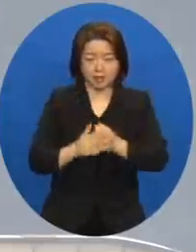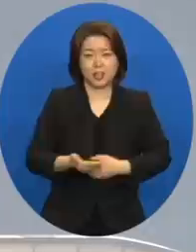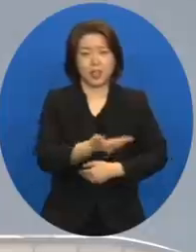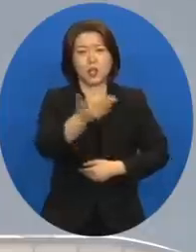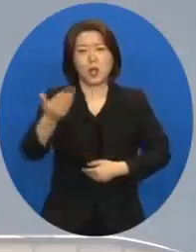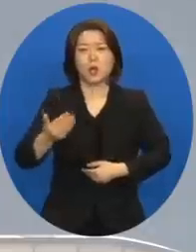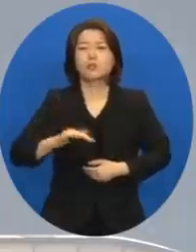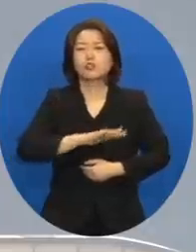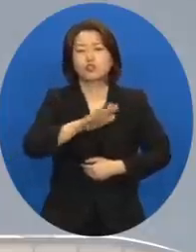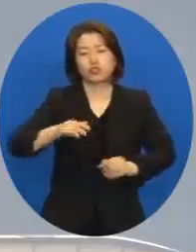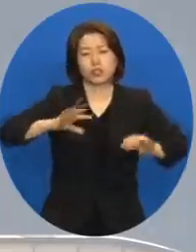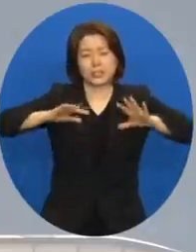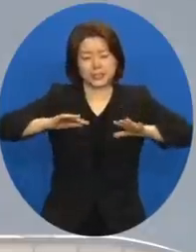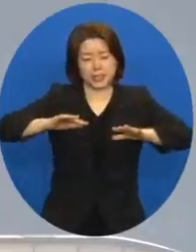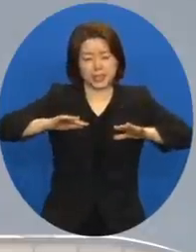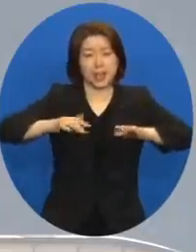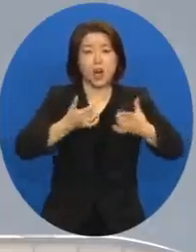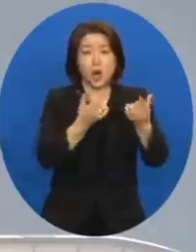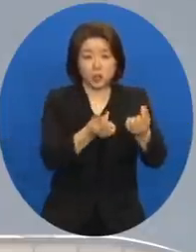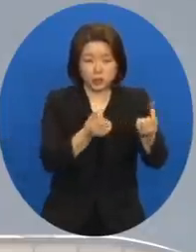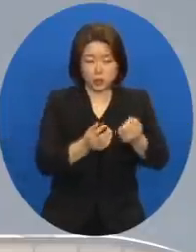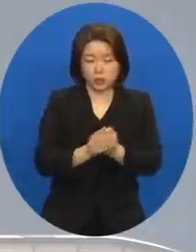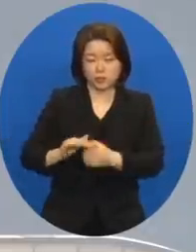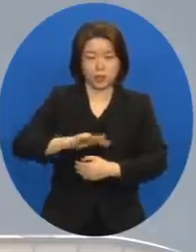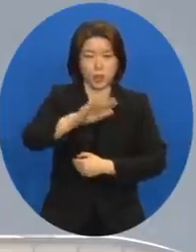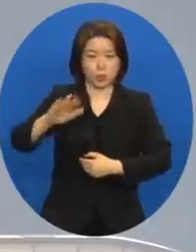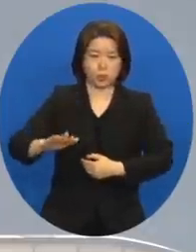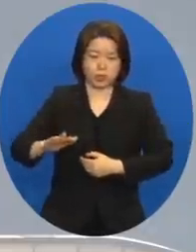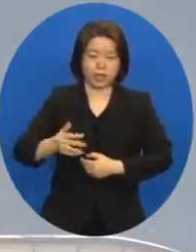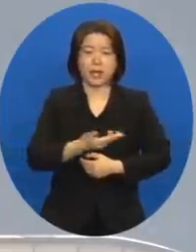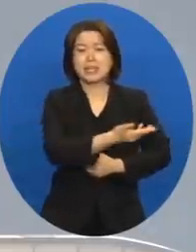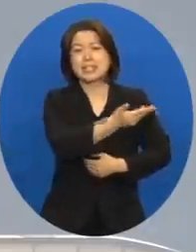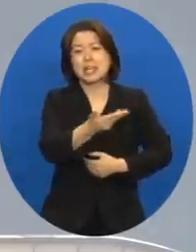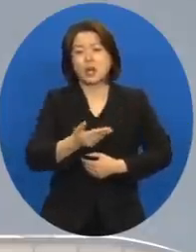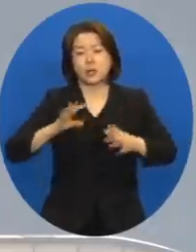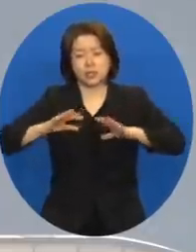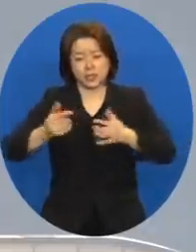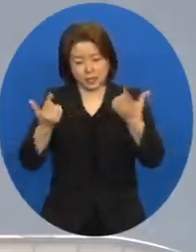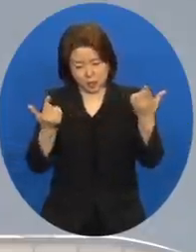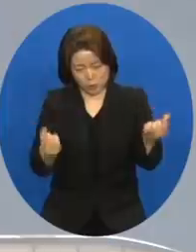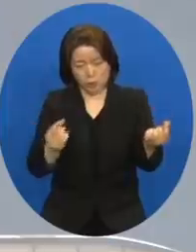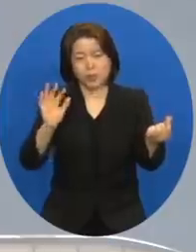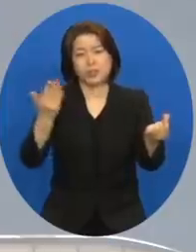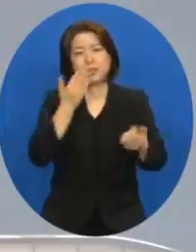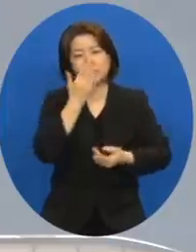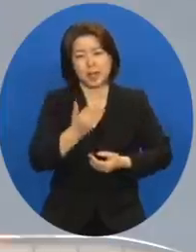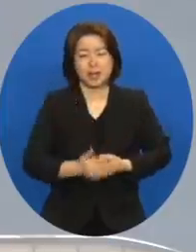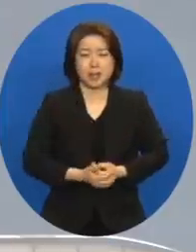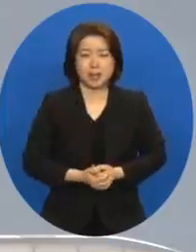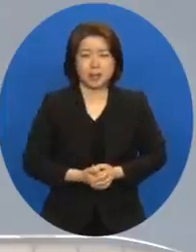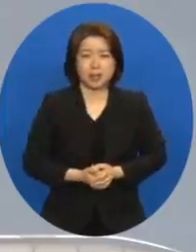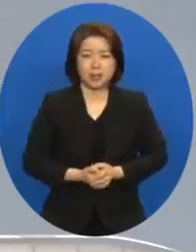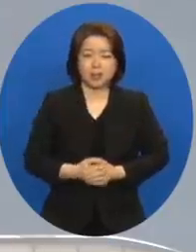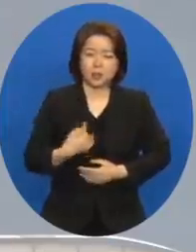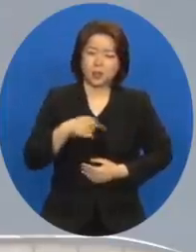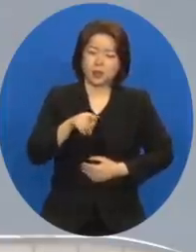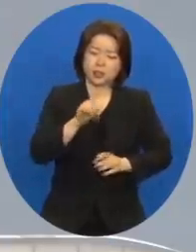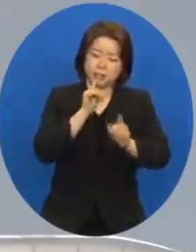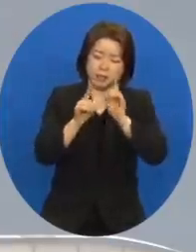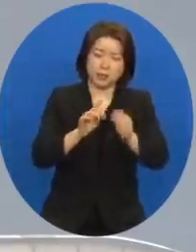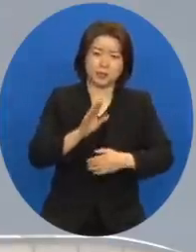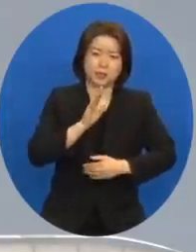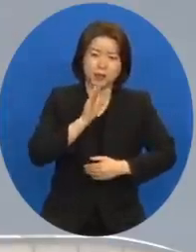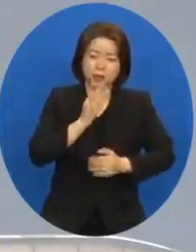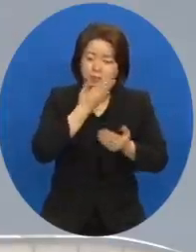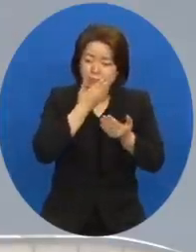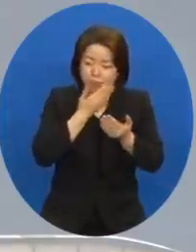우리의 자랑 거리 듯이 우리가 여러분의 자랑거리가 될 것입니다 저는 이 말씀인 무기